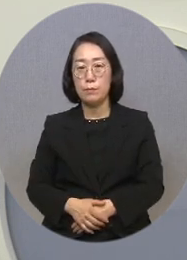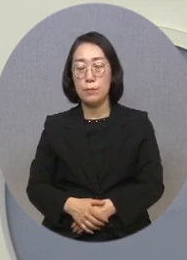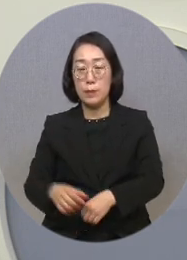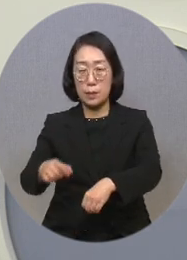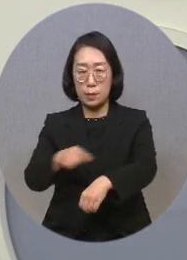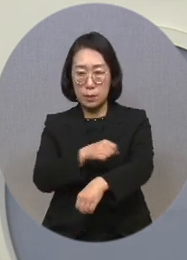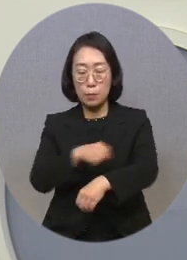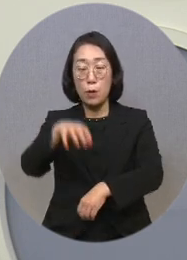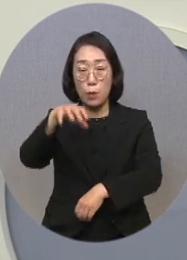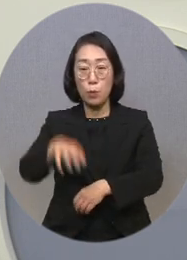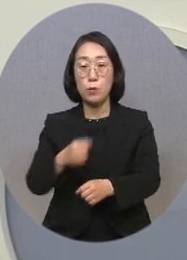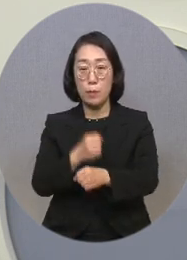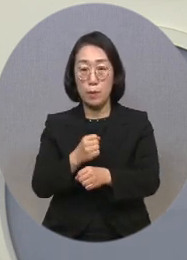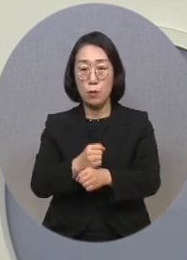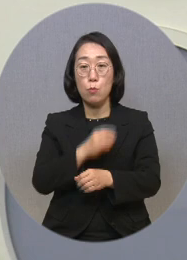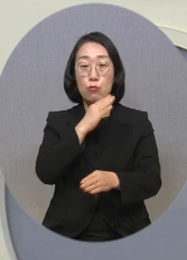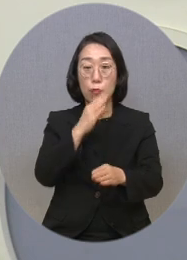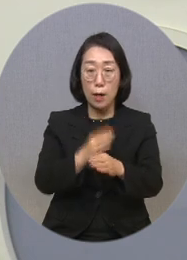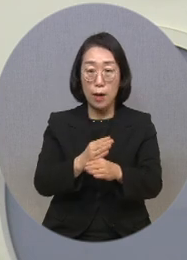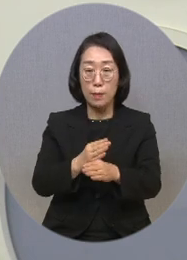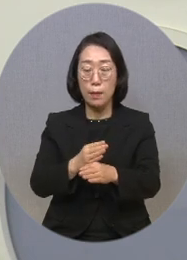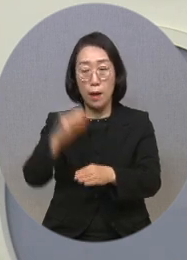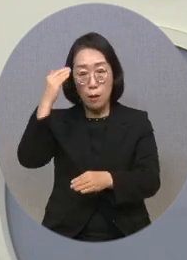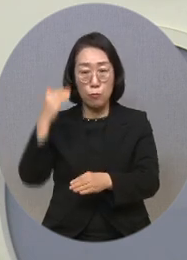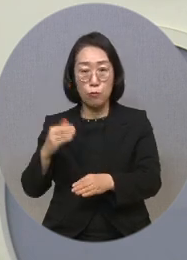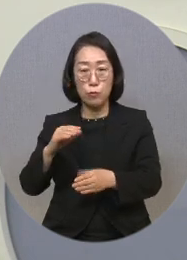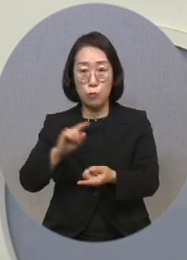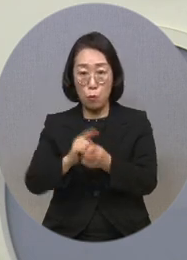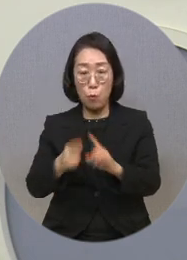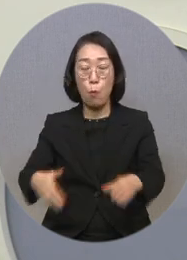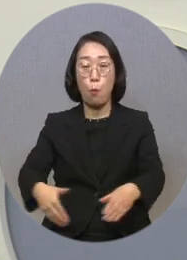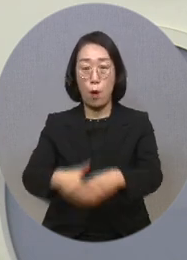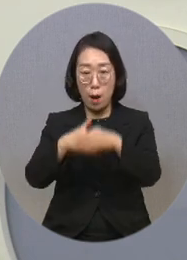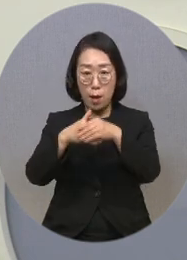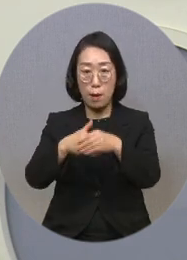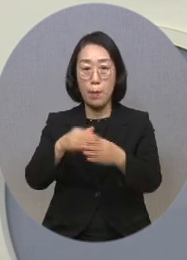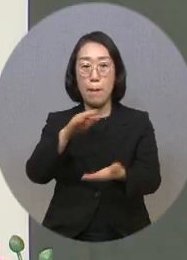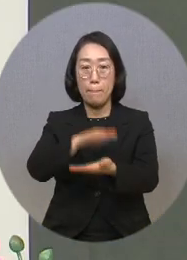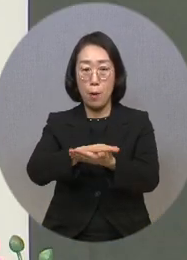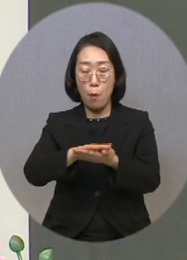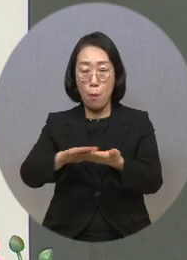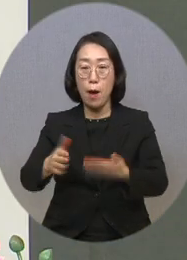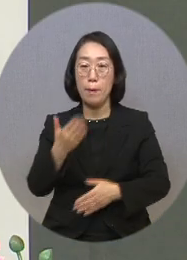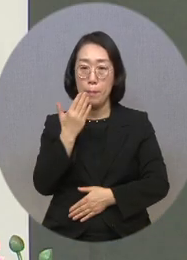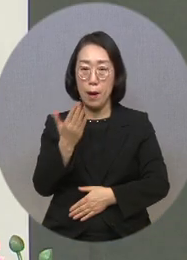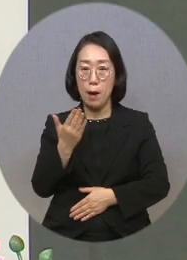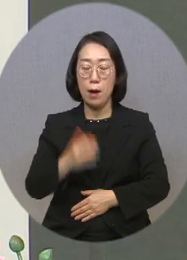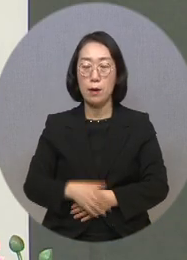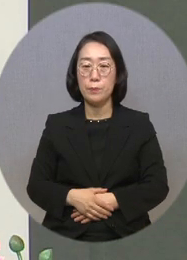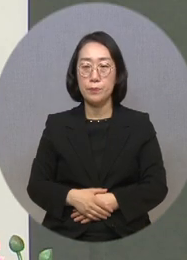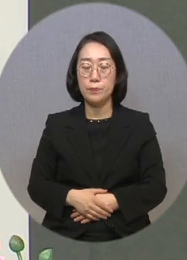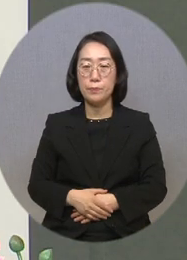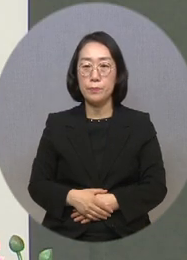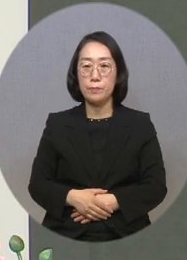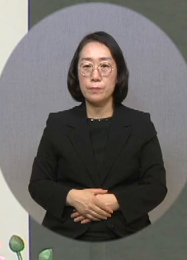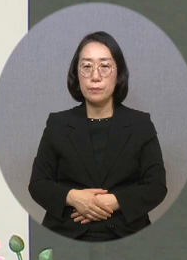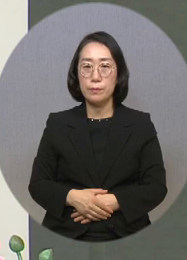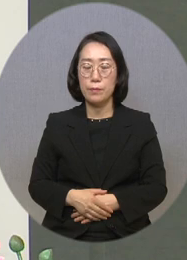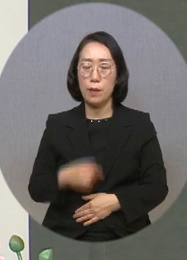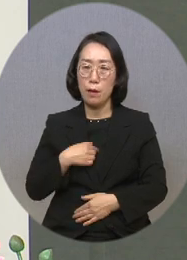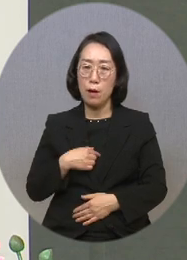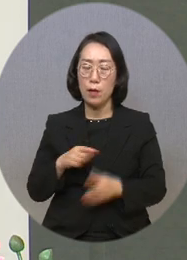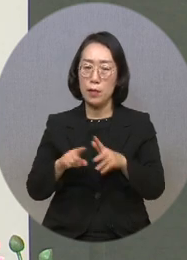어떤 화해를 하면 우리는 남북 평화를 할 수 있습니다. 지금 네. 제가 이해를